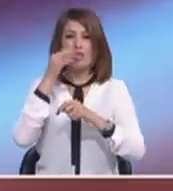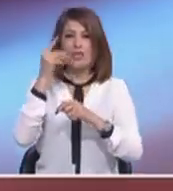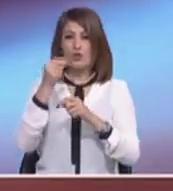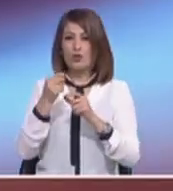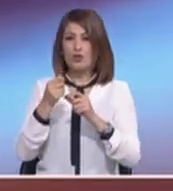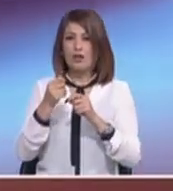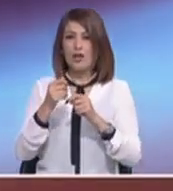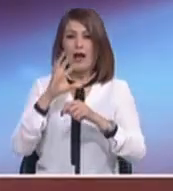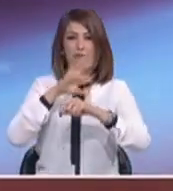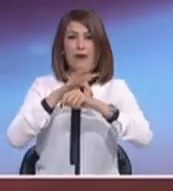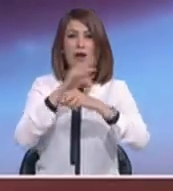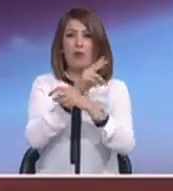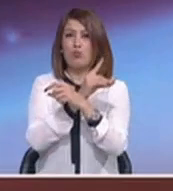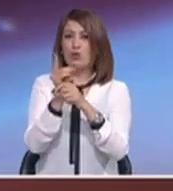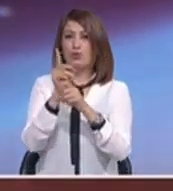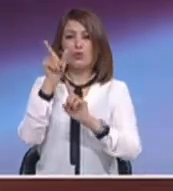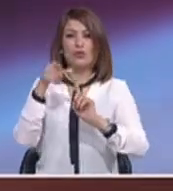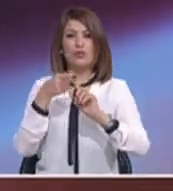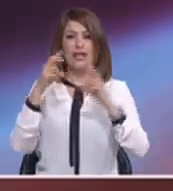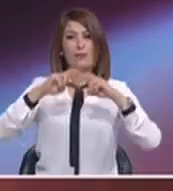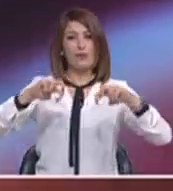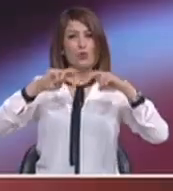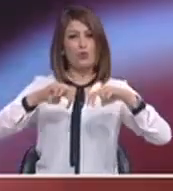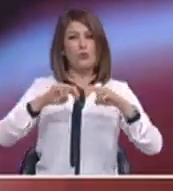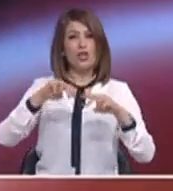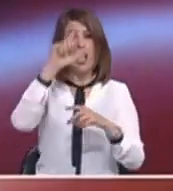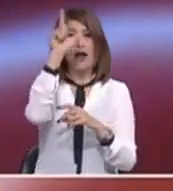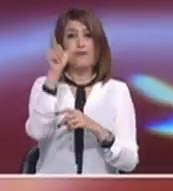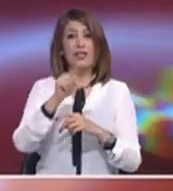اكثر اليوم حتى